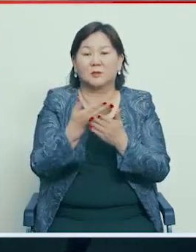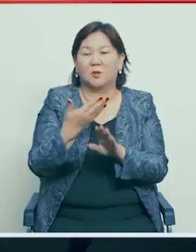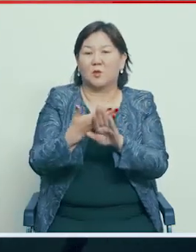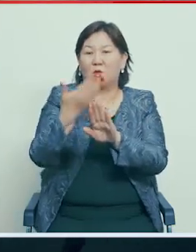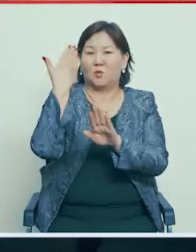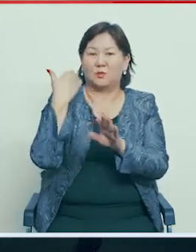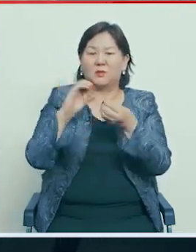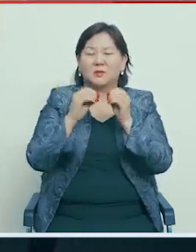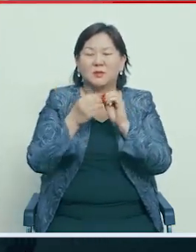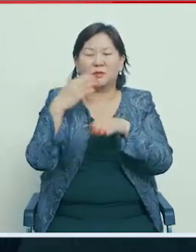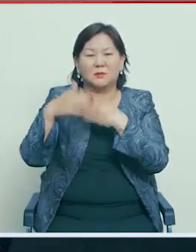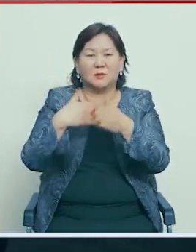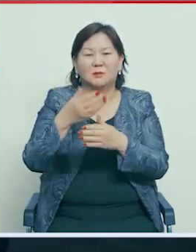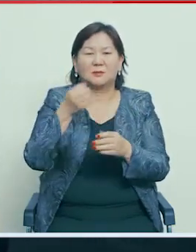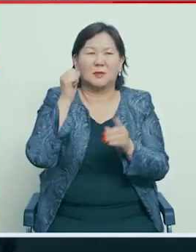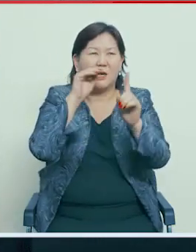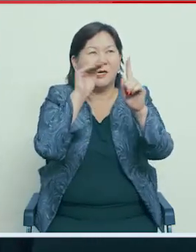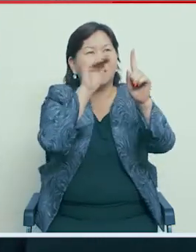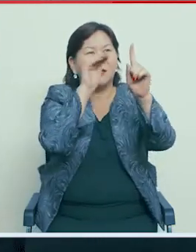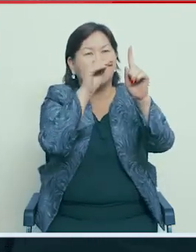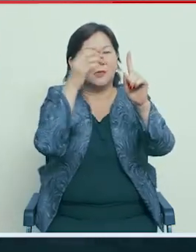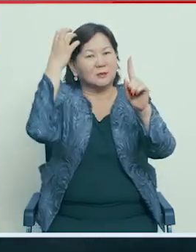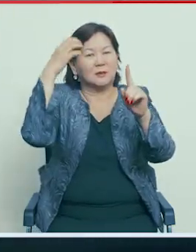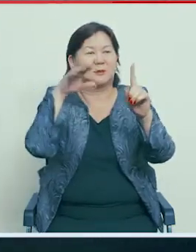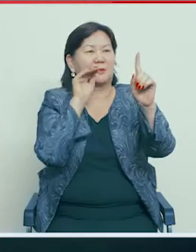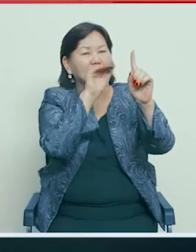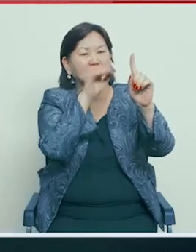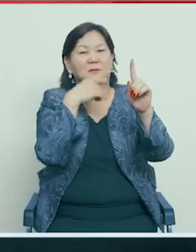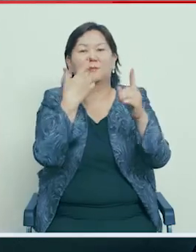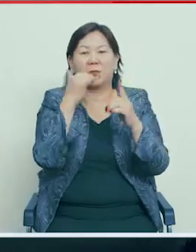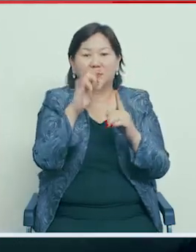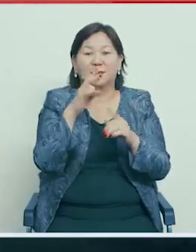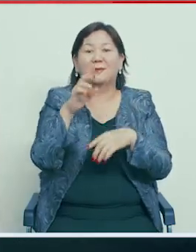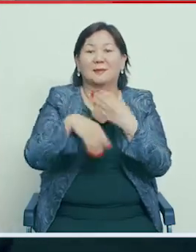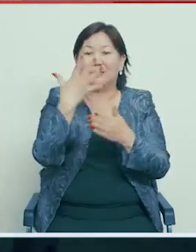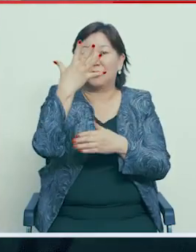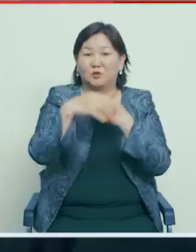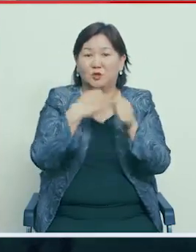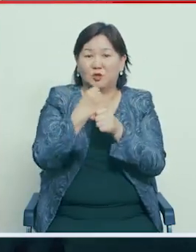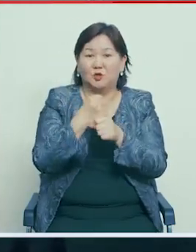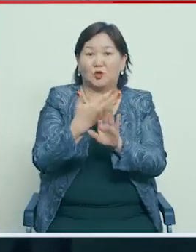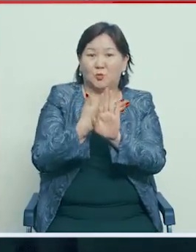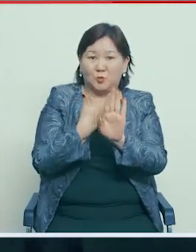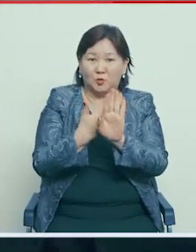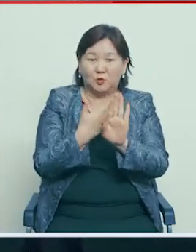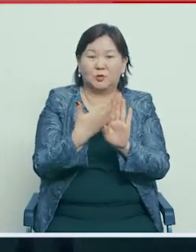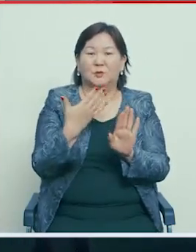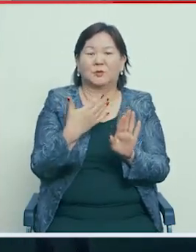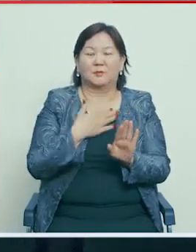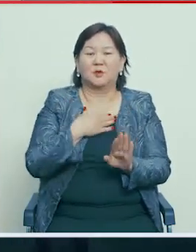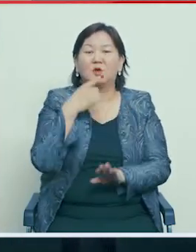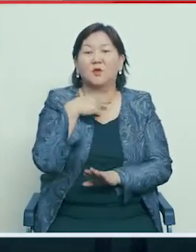гэсэн яг ийм юм хийгээсэй гэж айгүй шаардаж байсан бид нар. Яагаад гэхээр би 5 жилийн өмнө